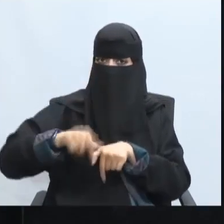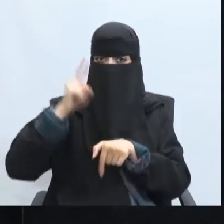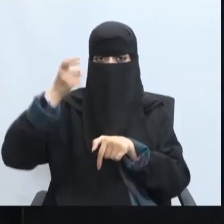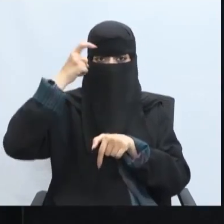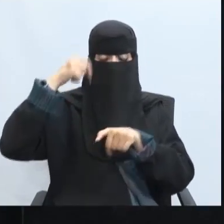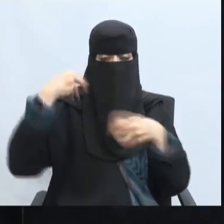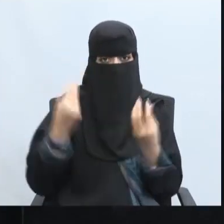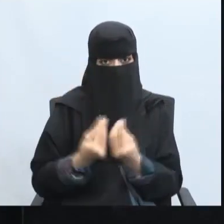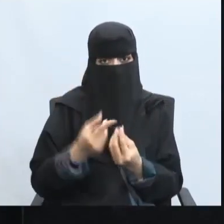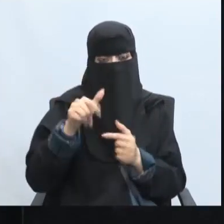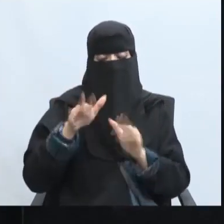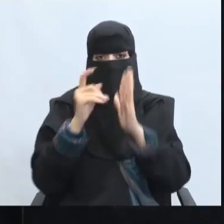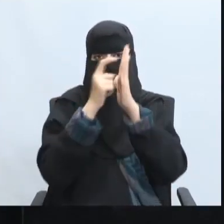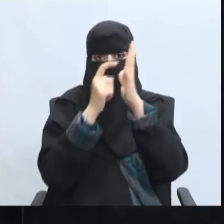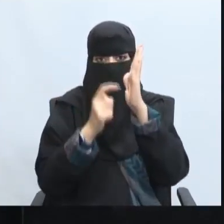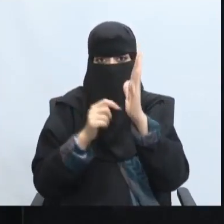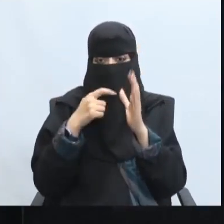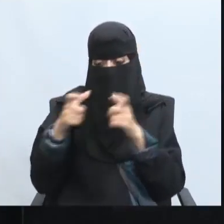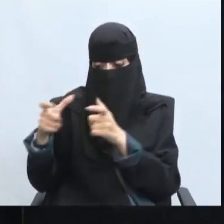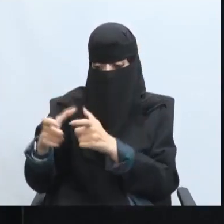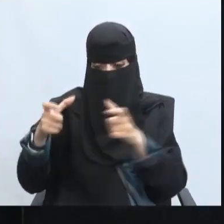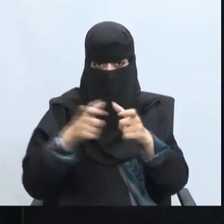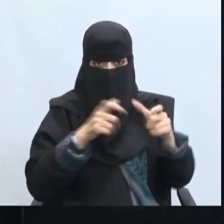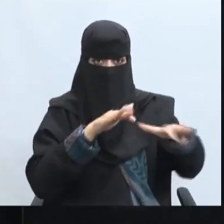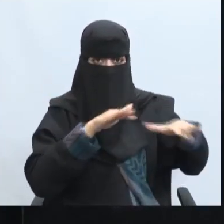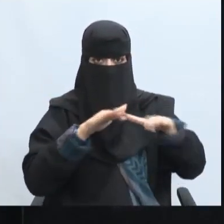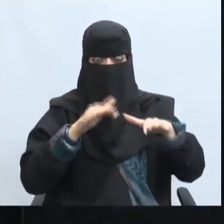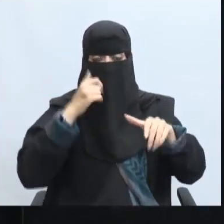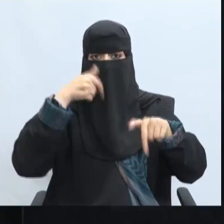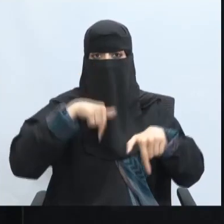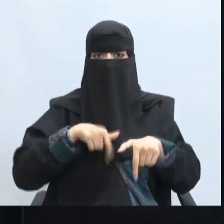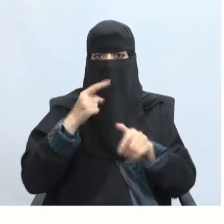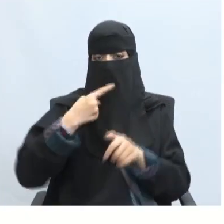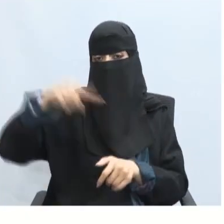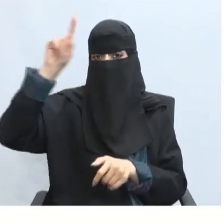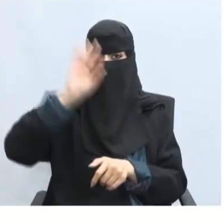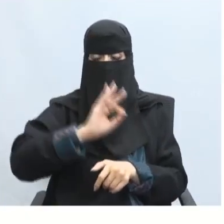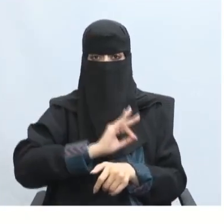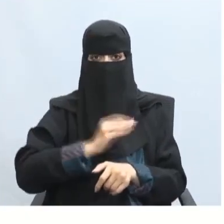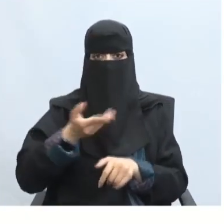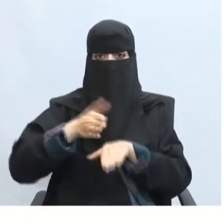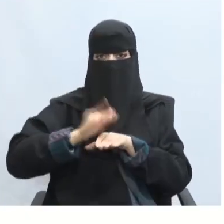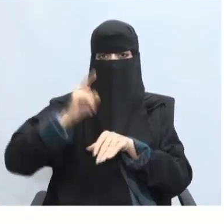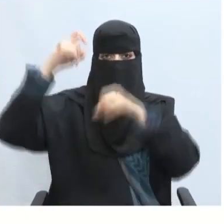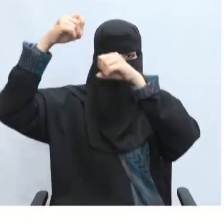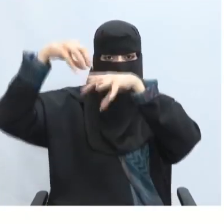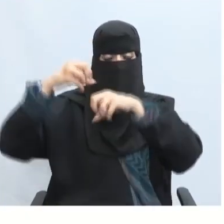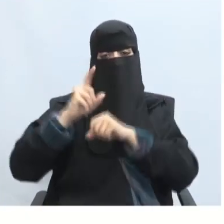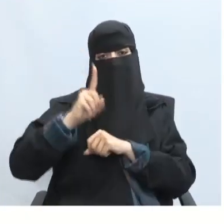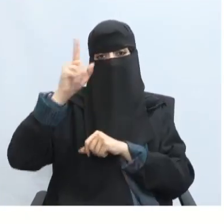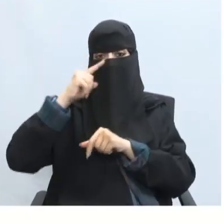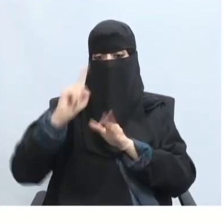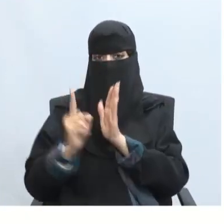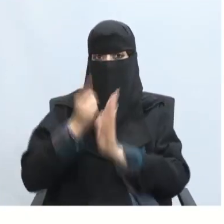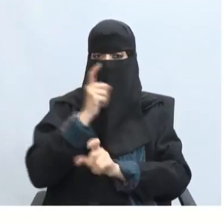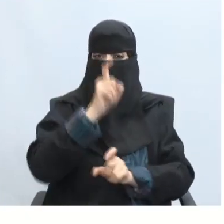نتعرف سويا على الاحزمه الزلزاليه بسم الله وعلى بركه الله في البدايه هنا